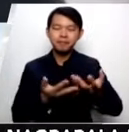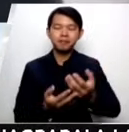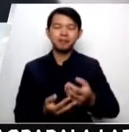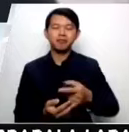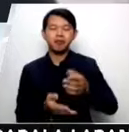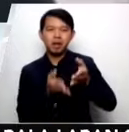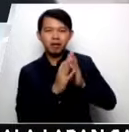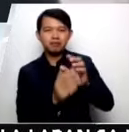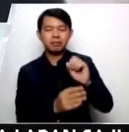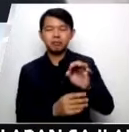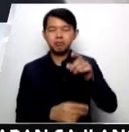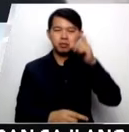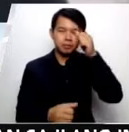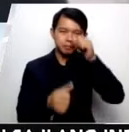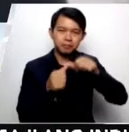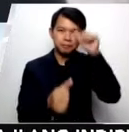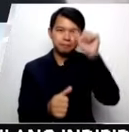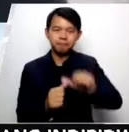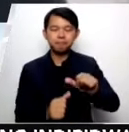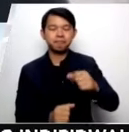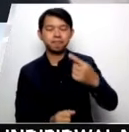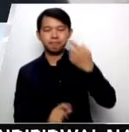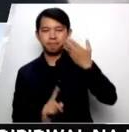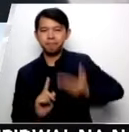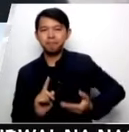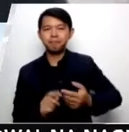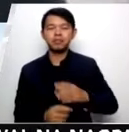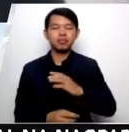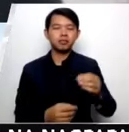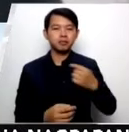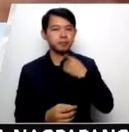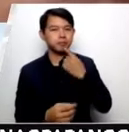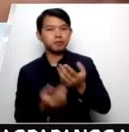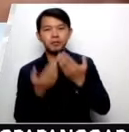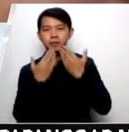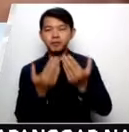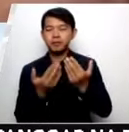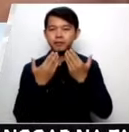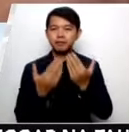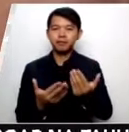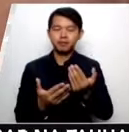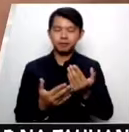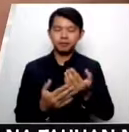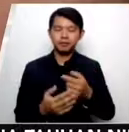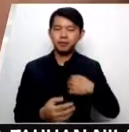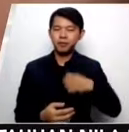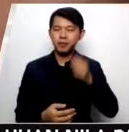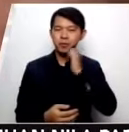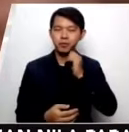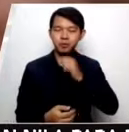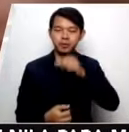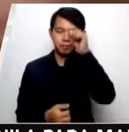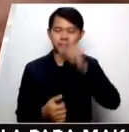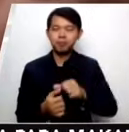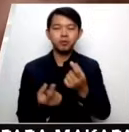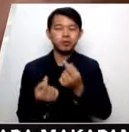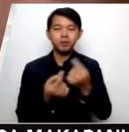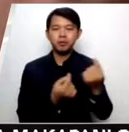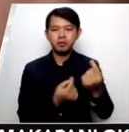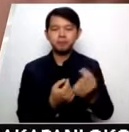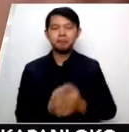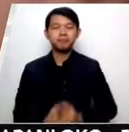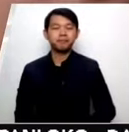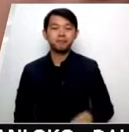dahil sa ganong ano eh naalala koo ginawa niya saakin dati naalala mo maliit pa ba si Kyle isa ng